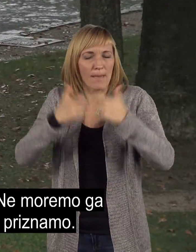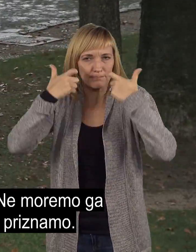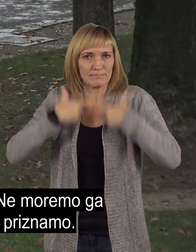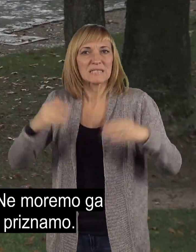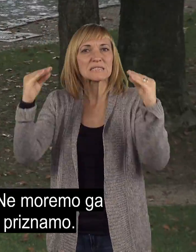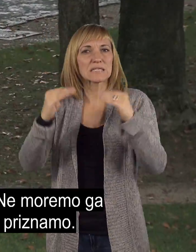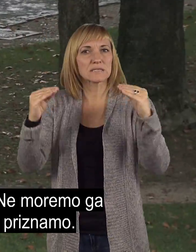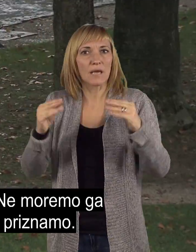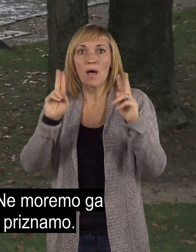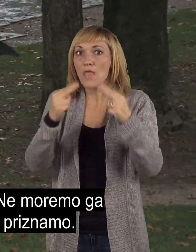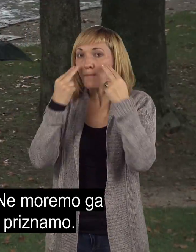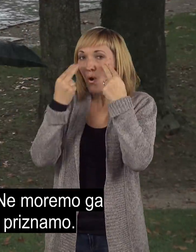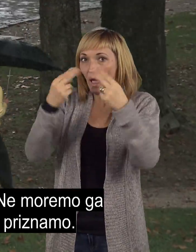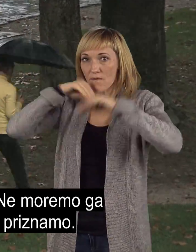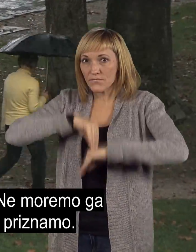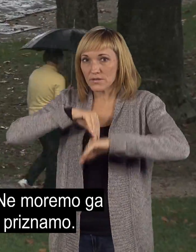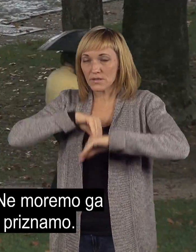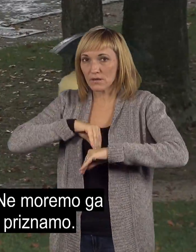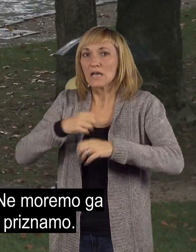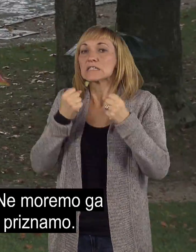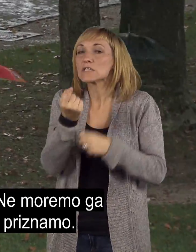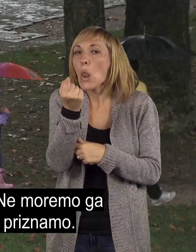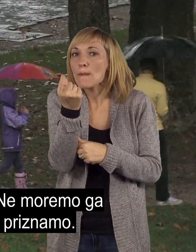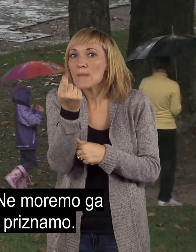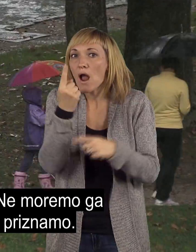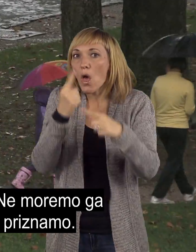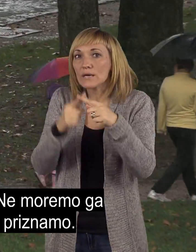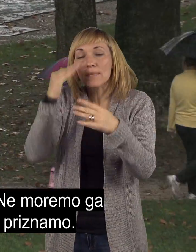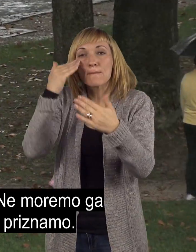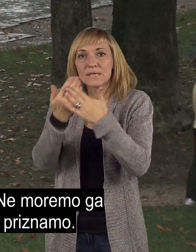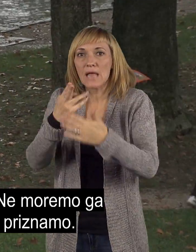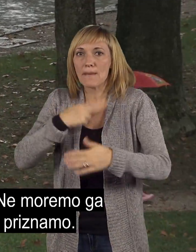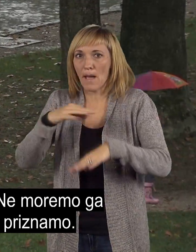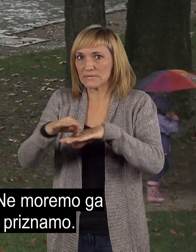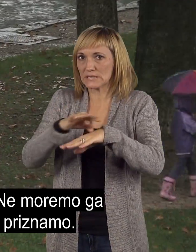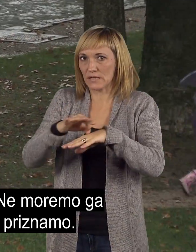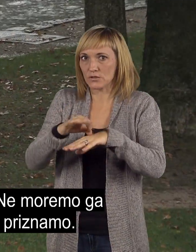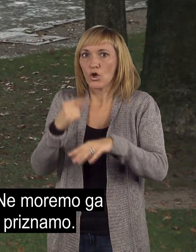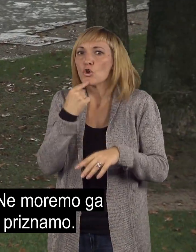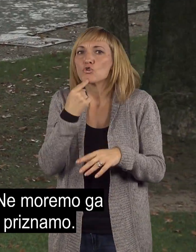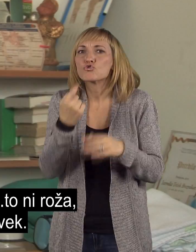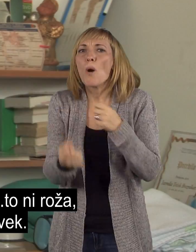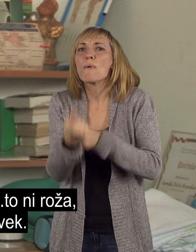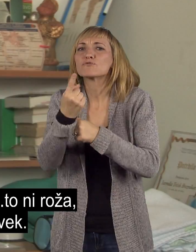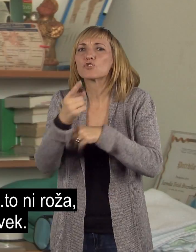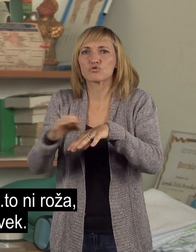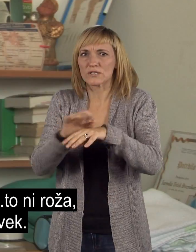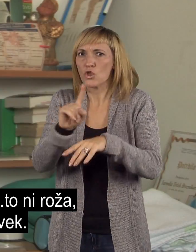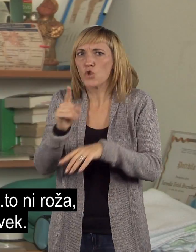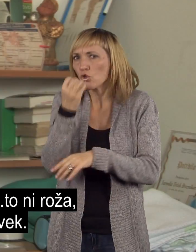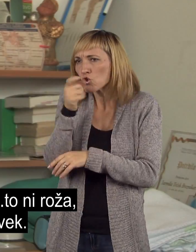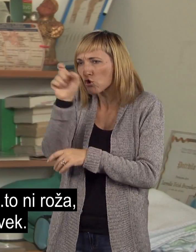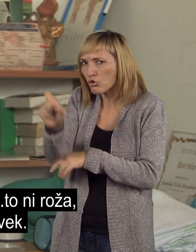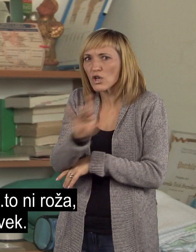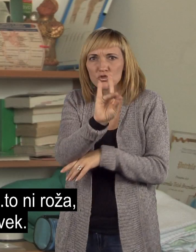sistema, Ne moremo ga videti, zelo malokrat si ga priznamo. Kdo nam povzroča stres, To